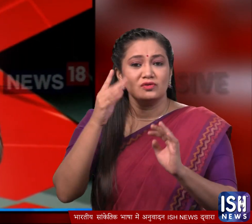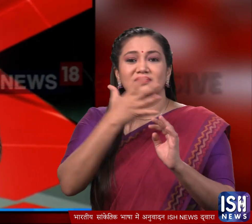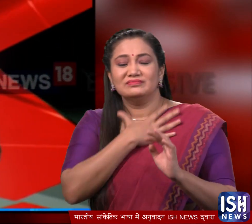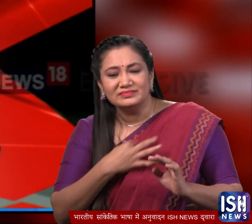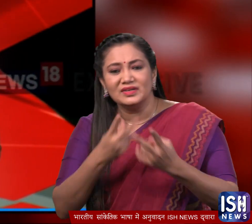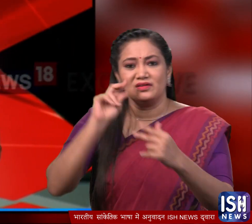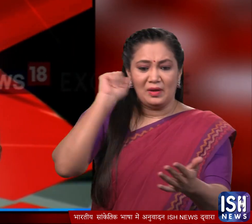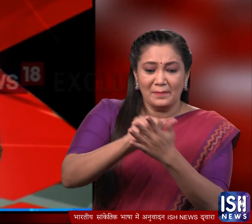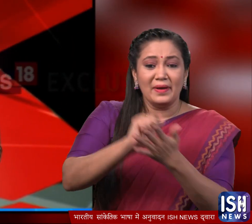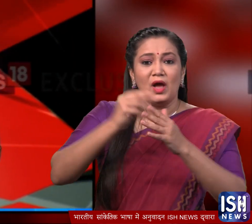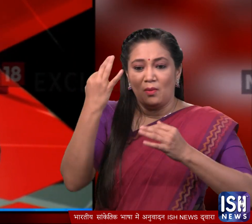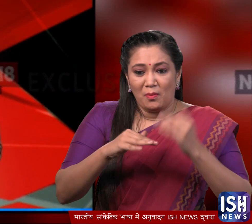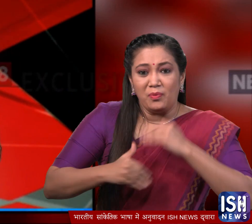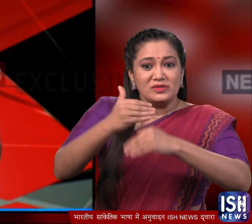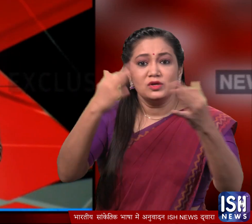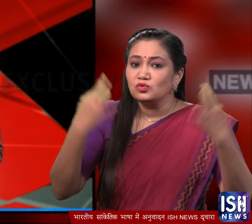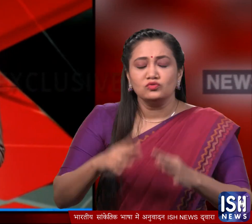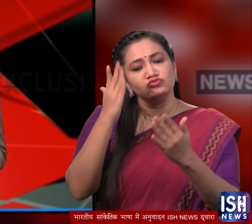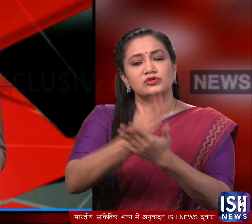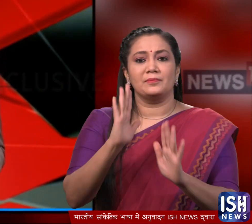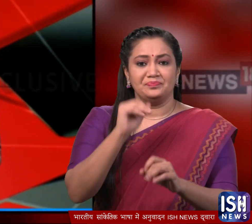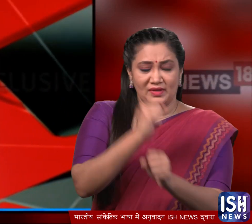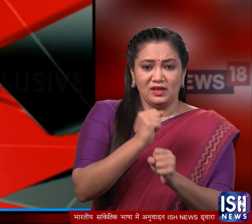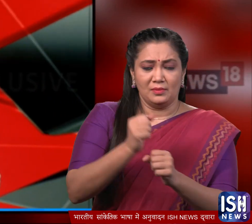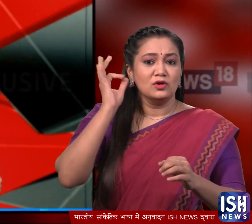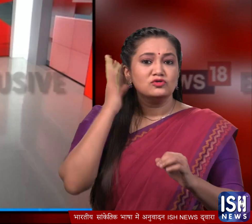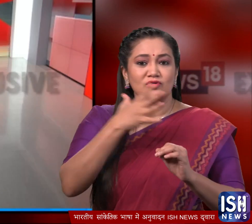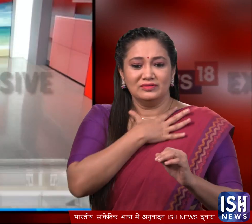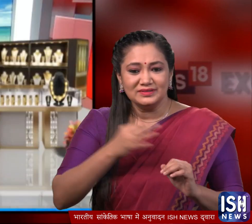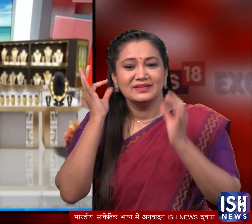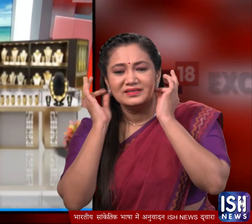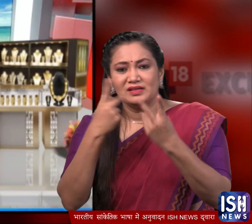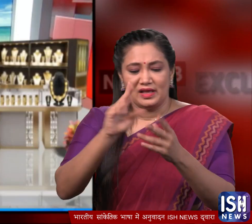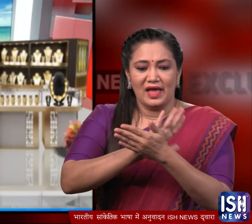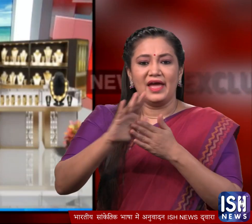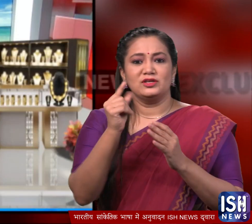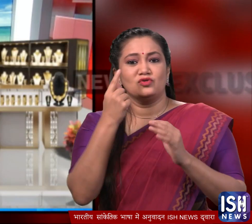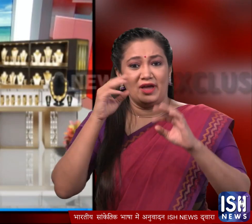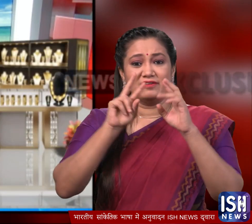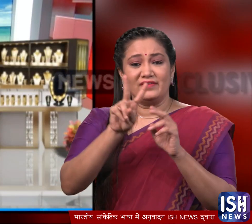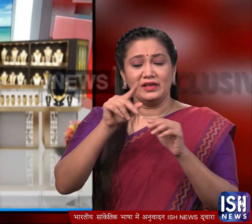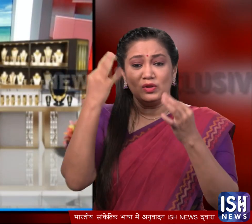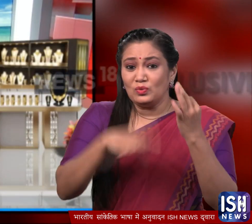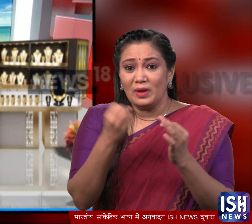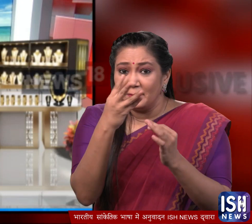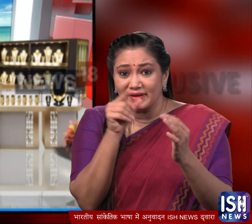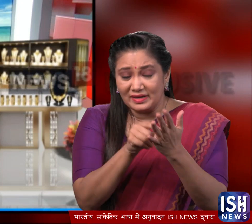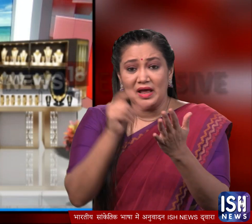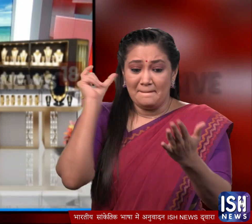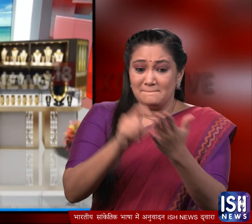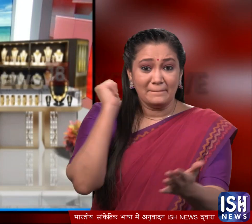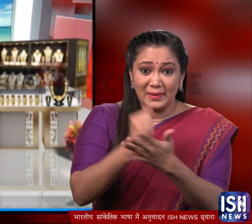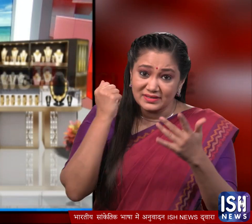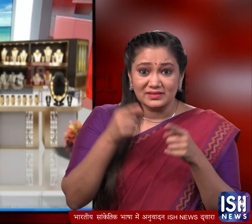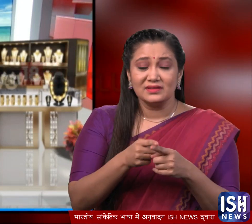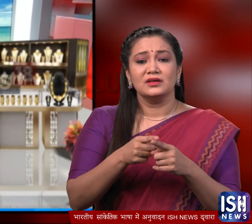गहनों पर हॉलमार्किंग की नई प्रक्रिया को वापस लेने की मांग की। असल में सरकार ने सोने के गहनों के लिए जो HUID यानी हॉलमार्क यूनिक आइडेंटिफिकेशन नंबर